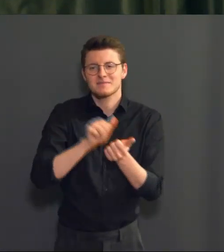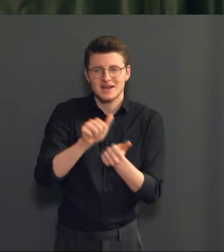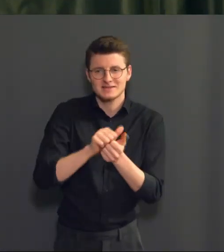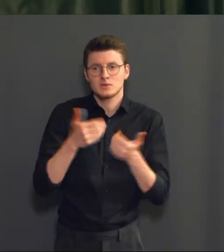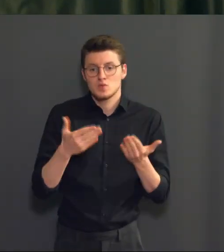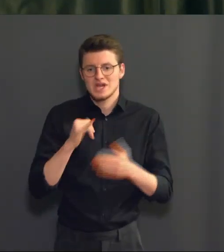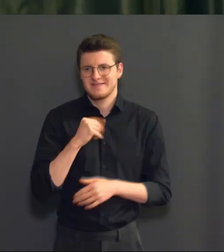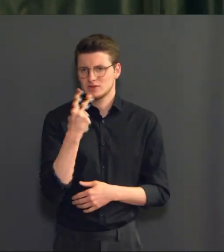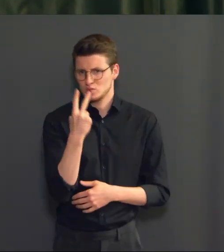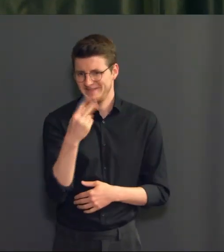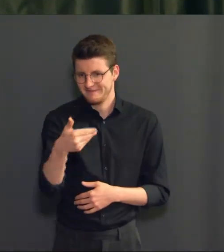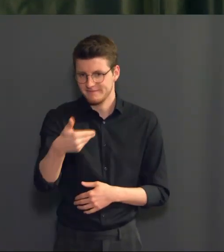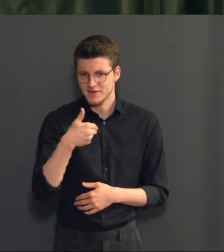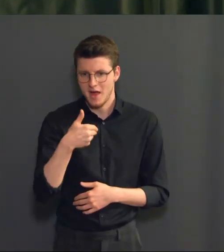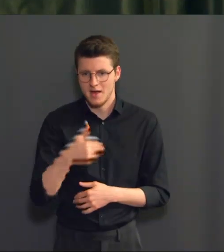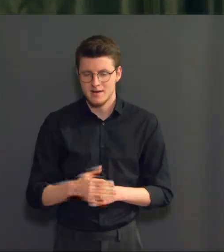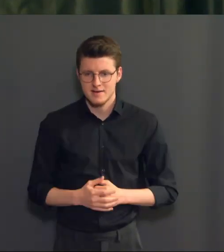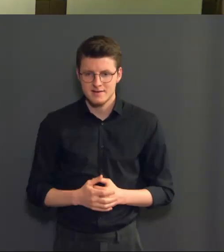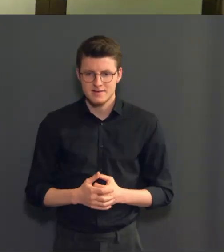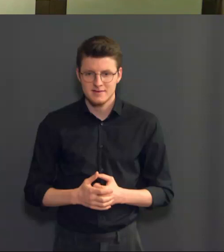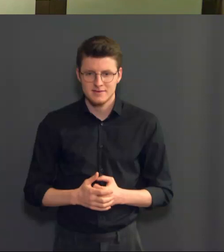vragen gekregen.